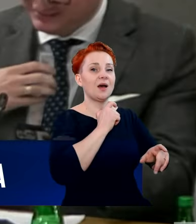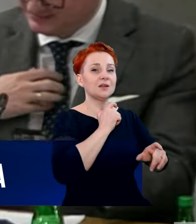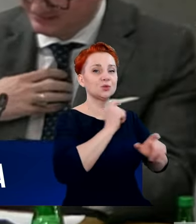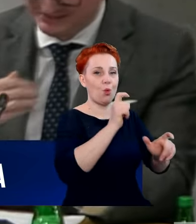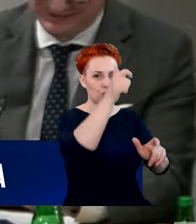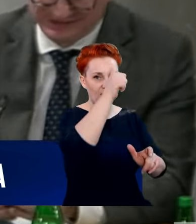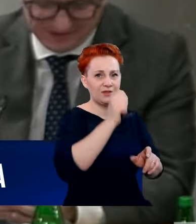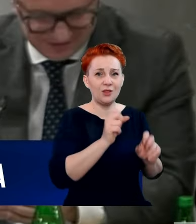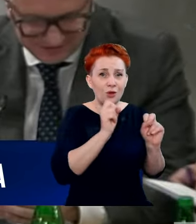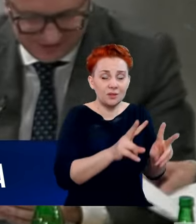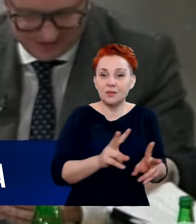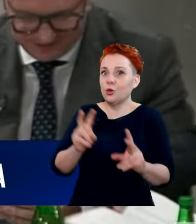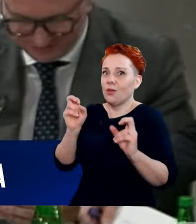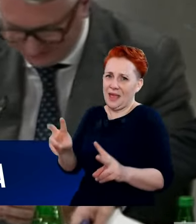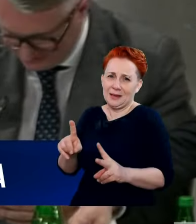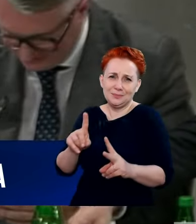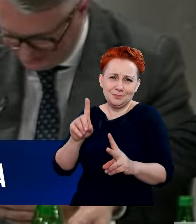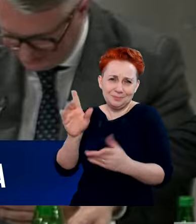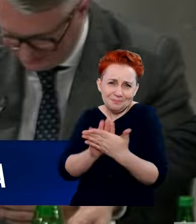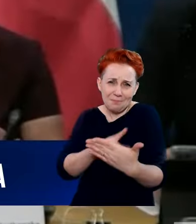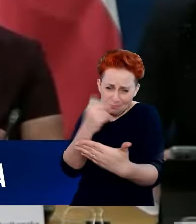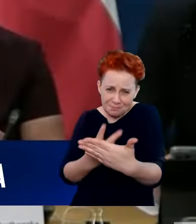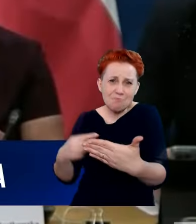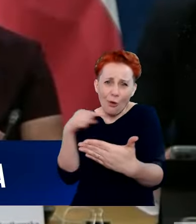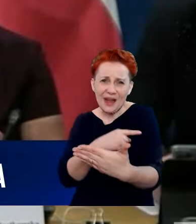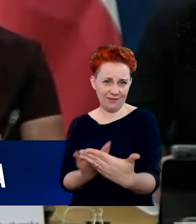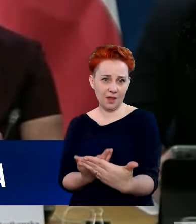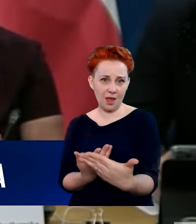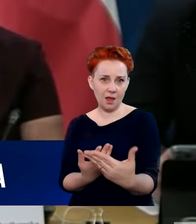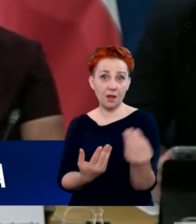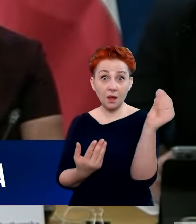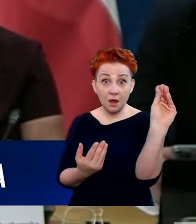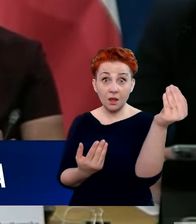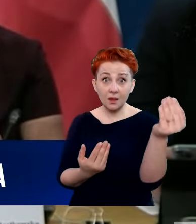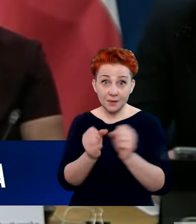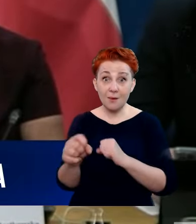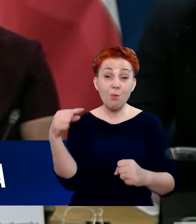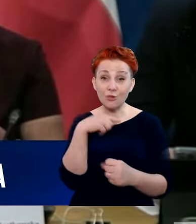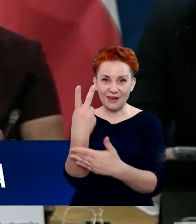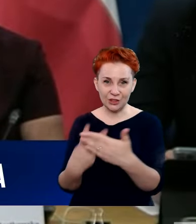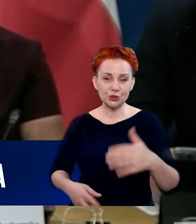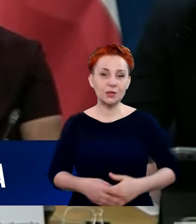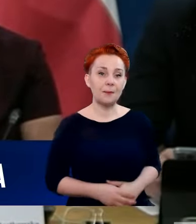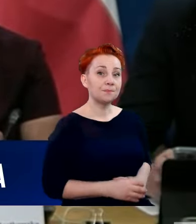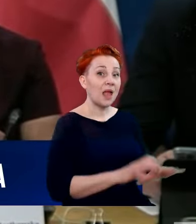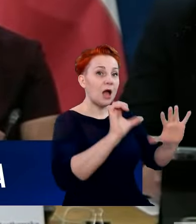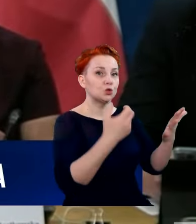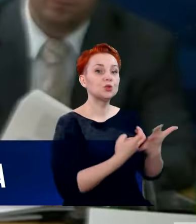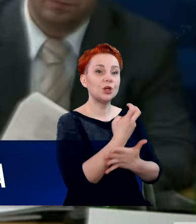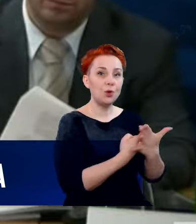pośle, ja jednak naprawdę potrafię czytać z kartki. Tak? Przechodzimy pani dalej. Pani przewodnicząca, pani 6 lutego na